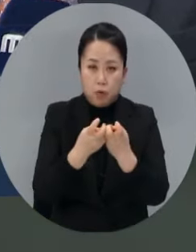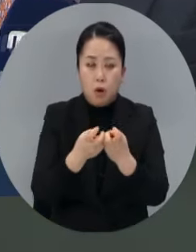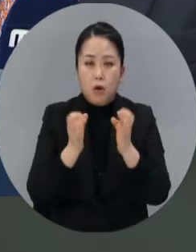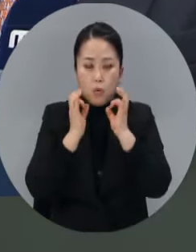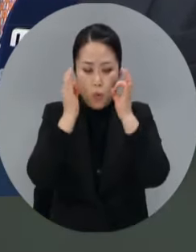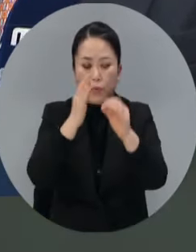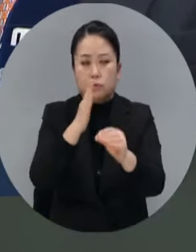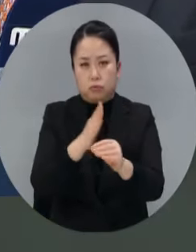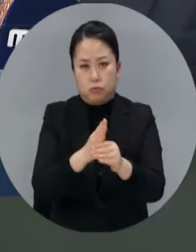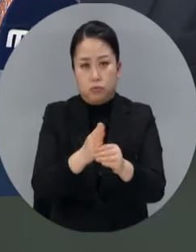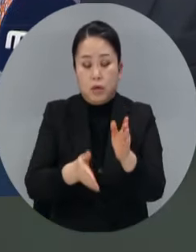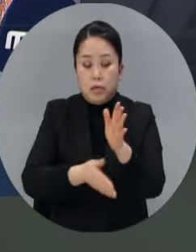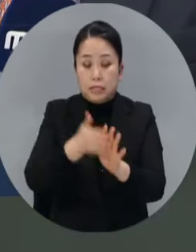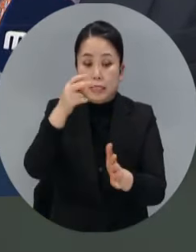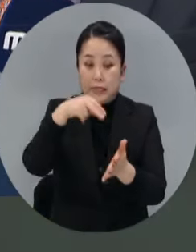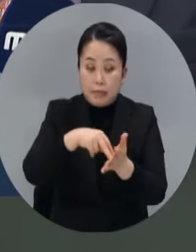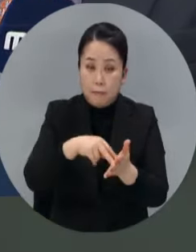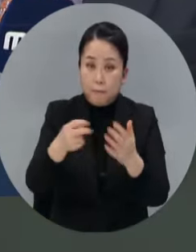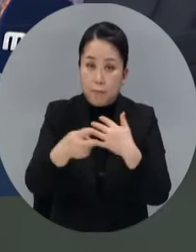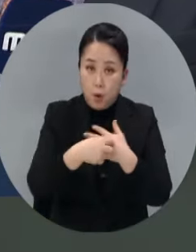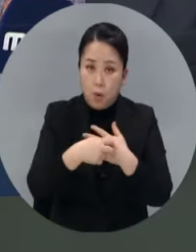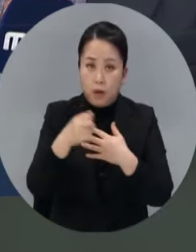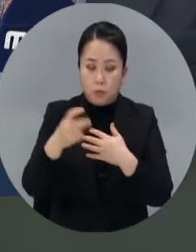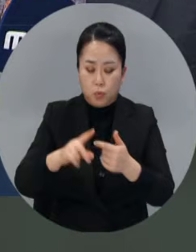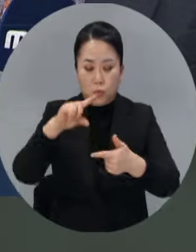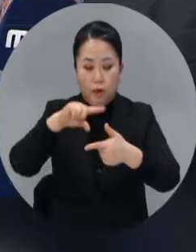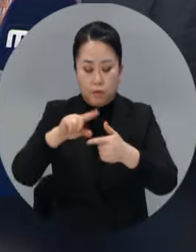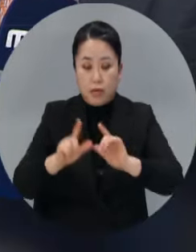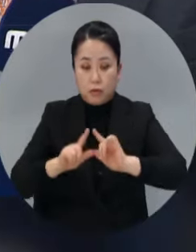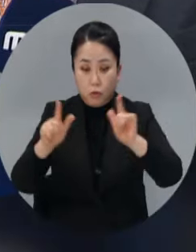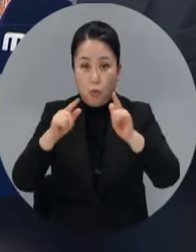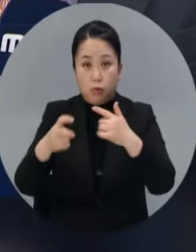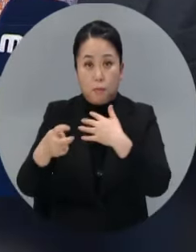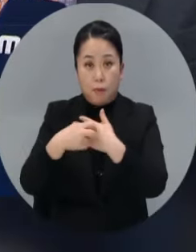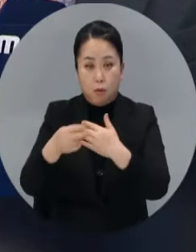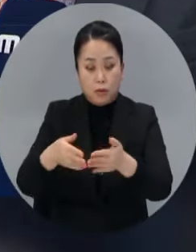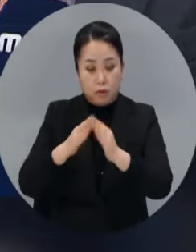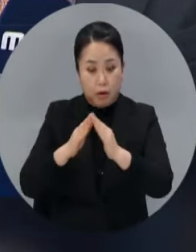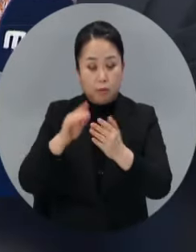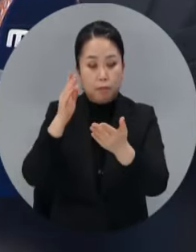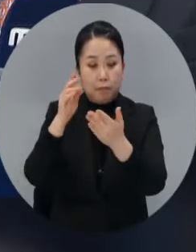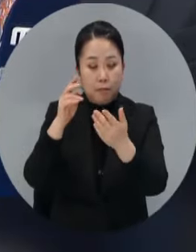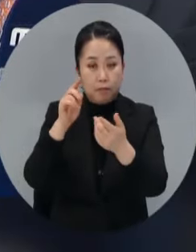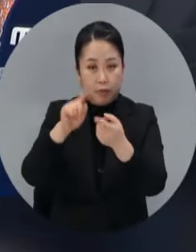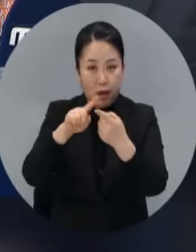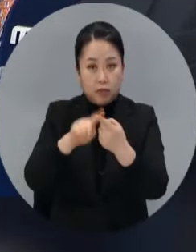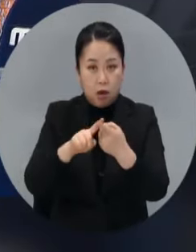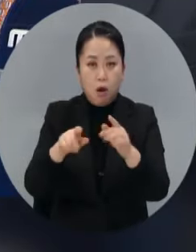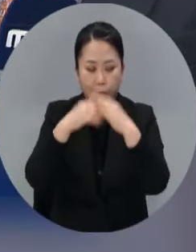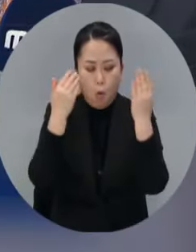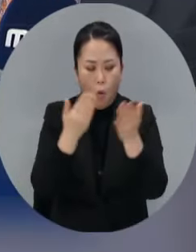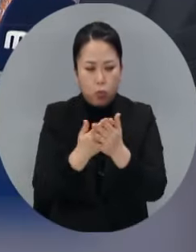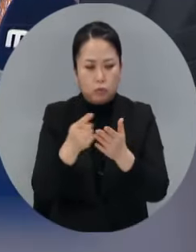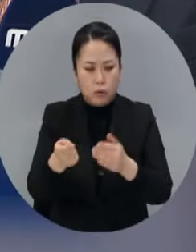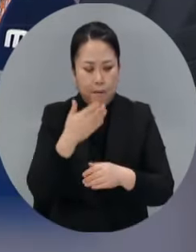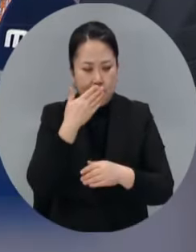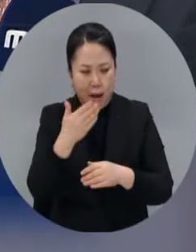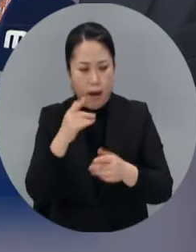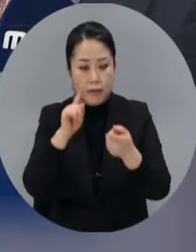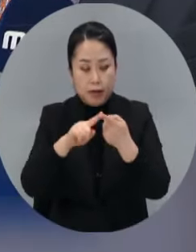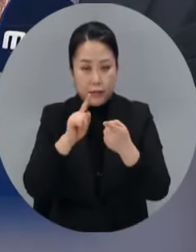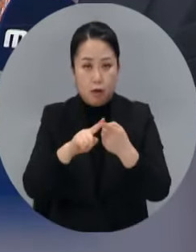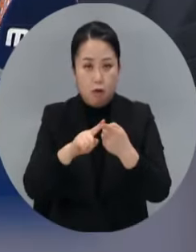있습니다 시립 의료원 및 경남동부 의료원 설립 안에 대해서도 모든 가능성을 열어두고